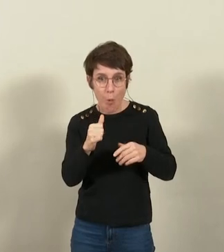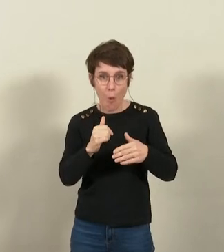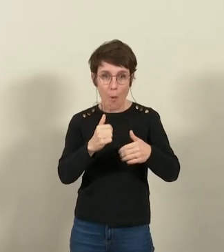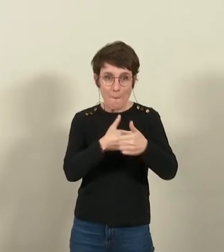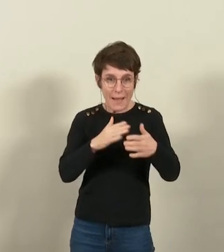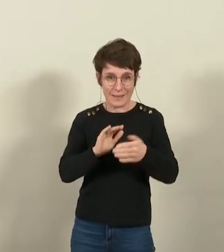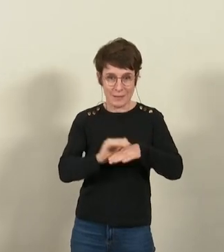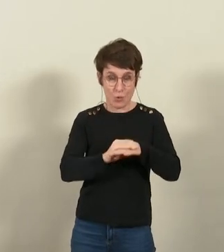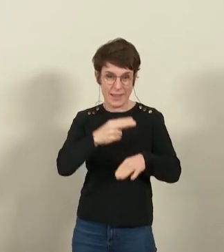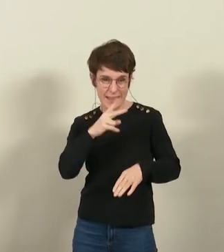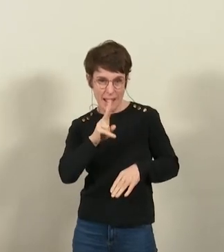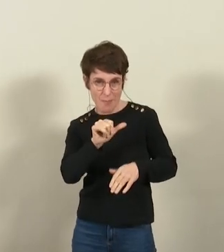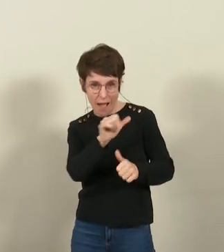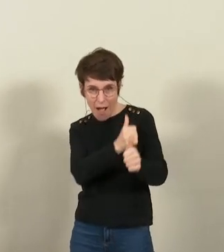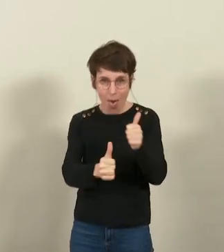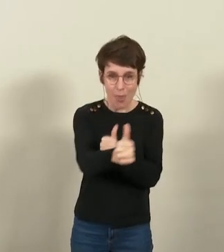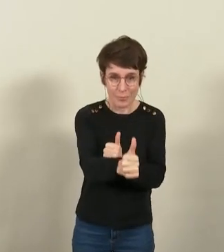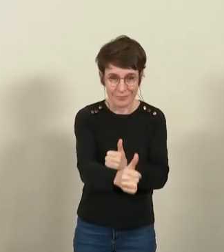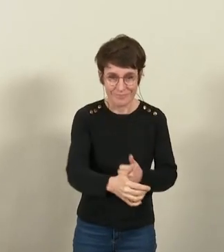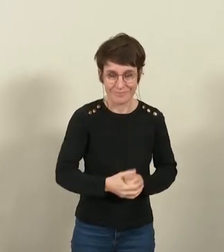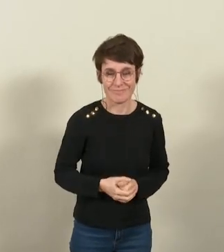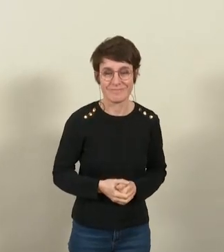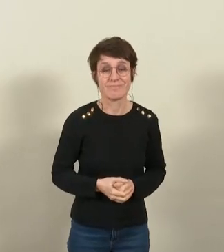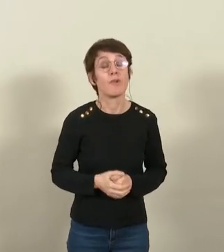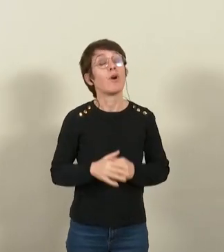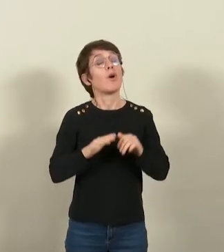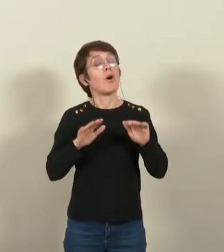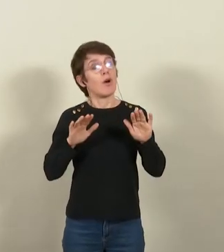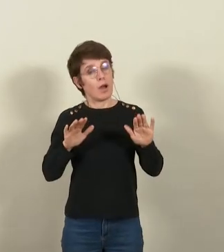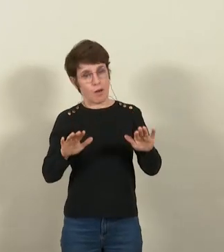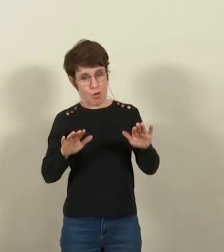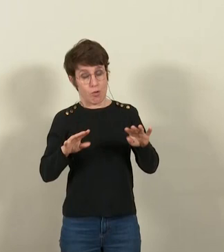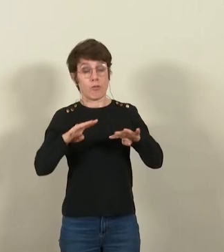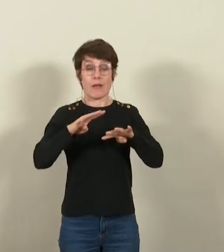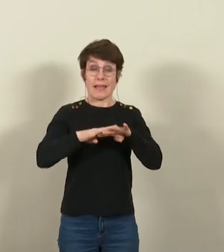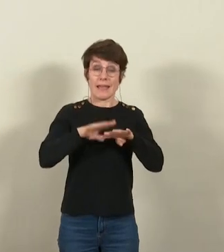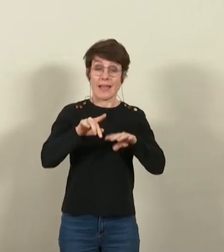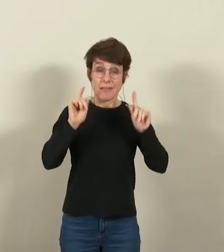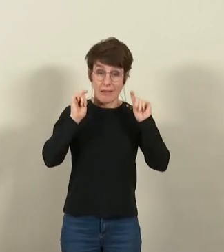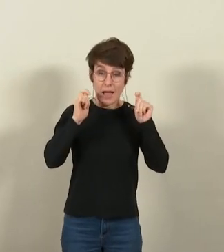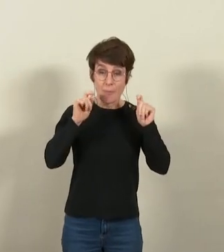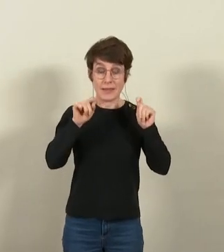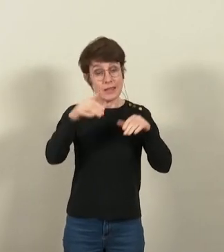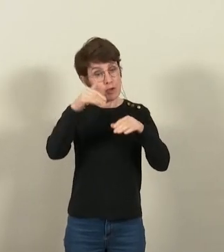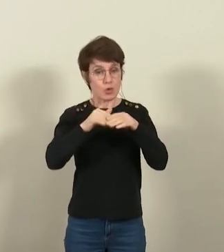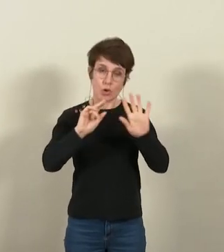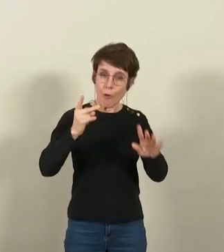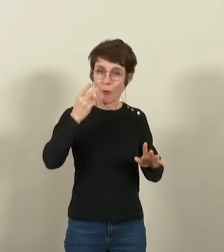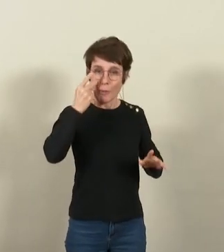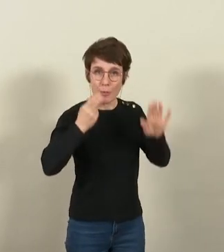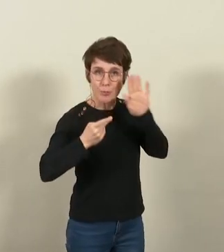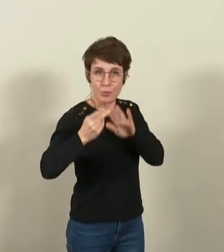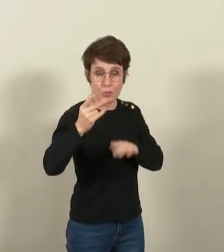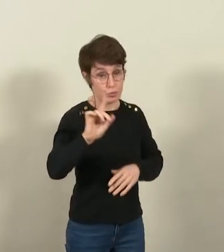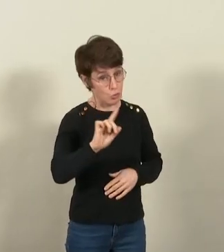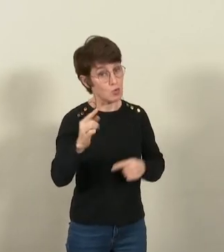fond nous pensons que le quartier ne souffre pas du d'une gentrification excessive mais d'une dégradation et d'une